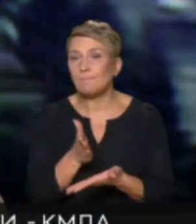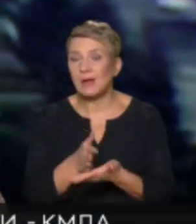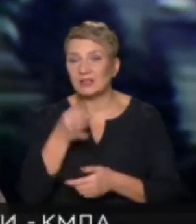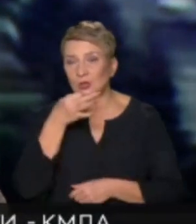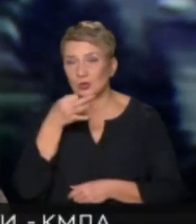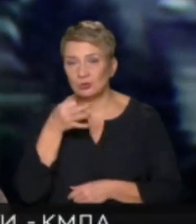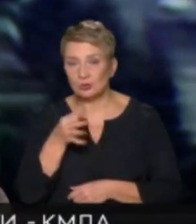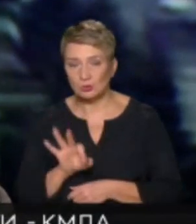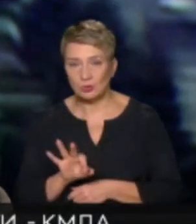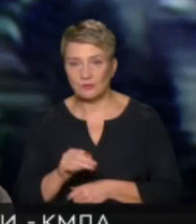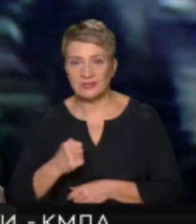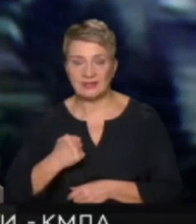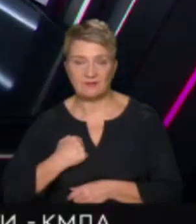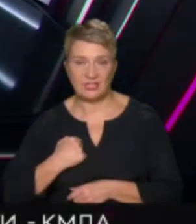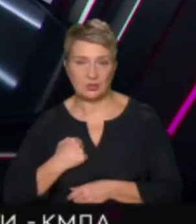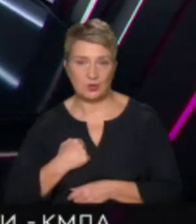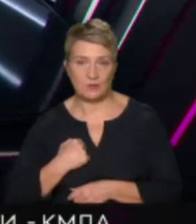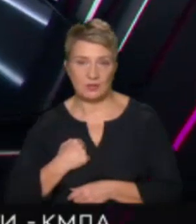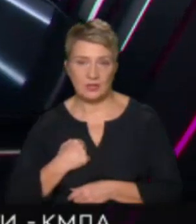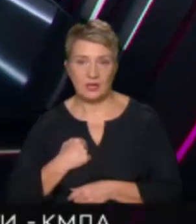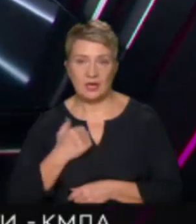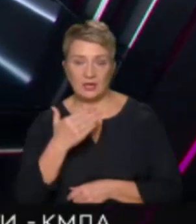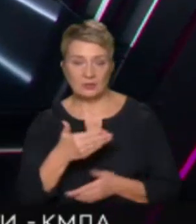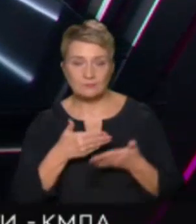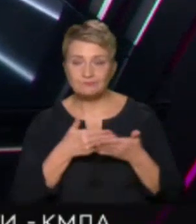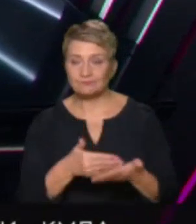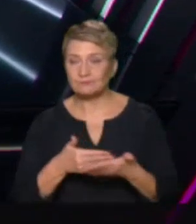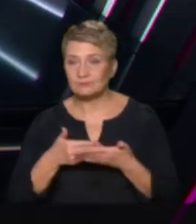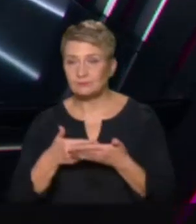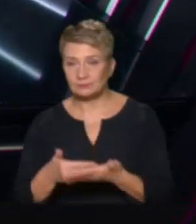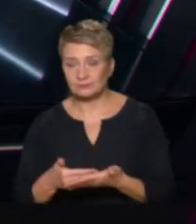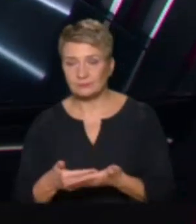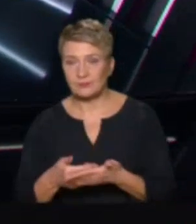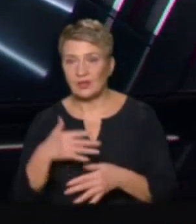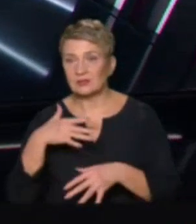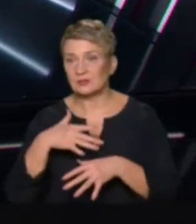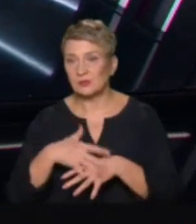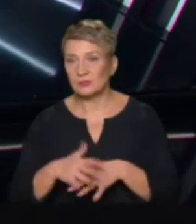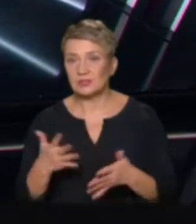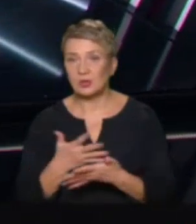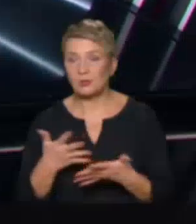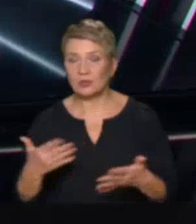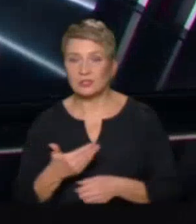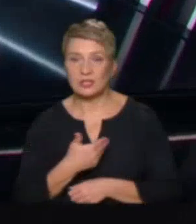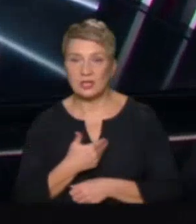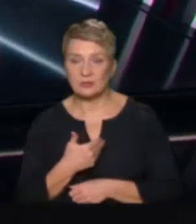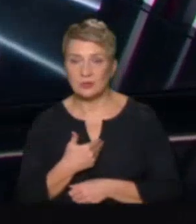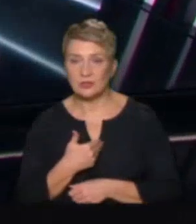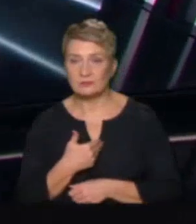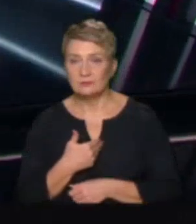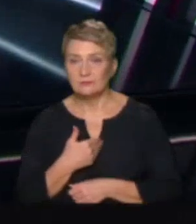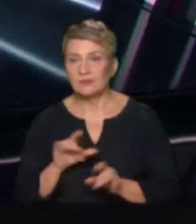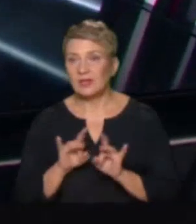досвід військовий, щоб побратим до побратима їм так зрозуміліше, вони більш охоче відкриваються.